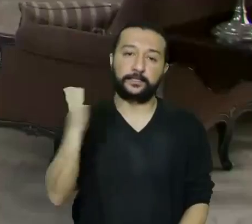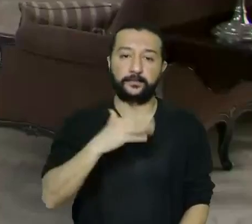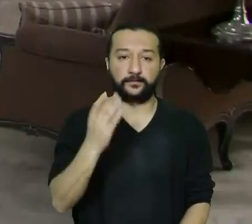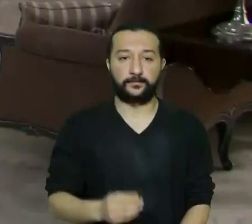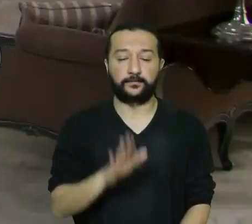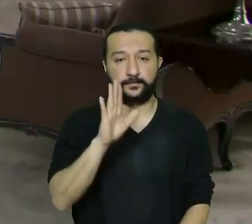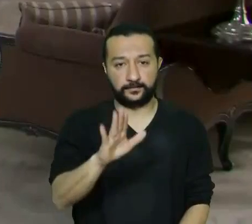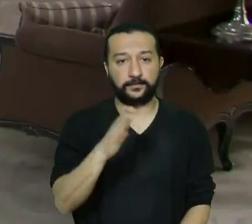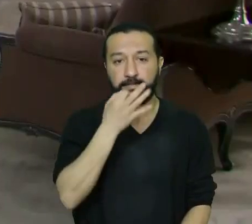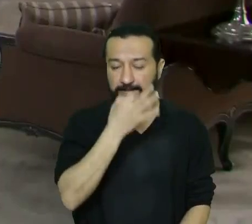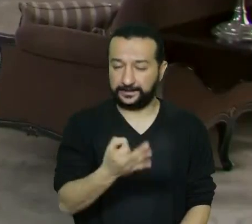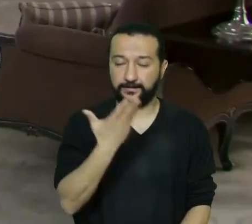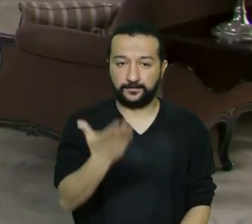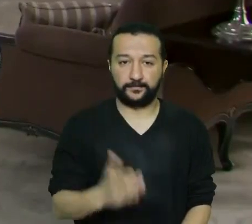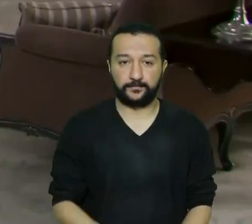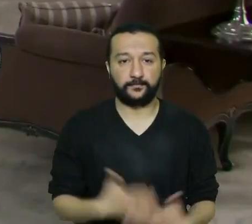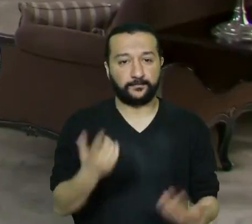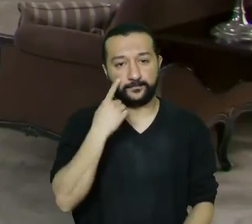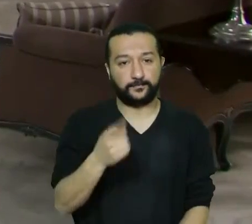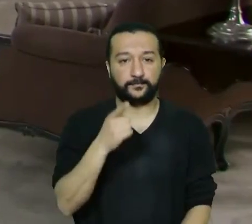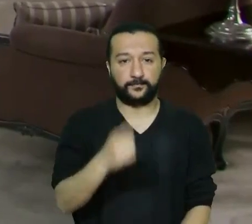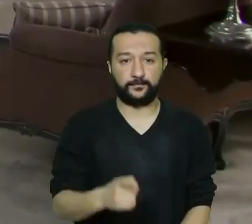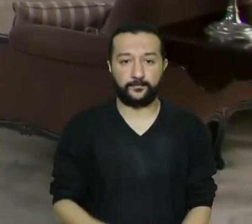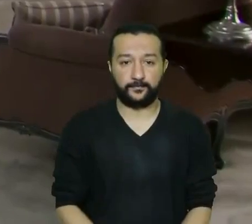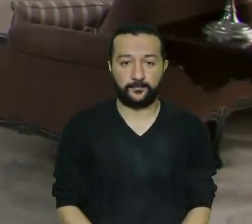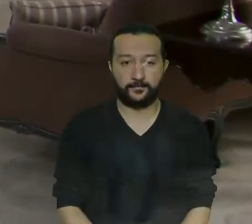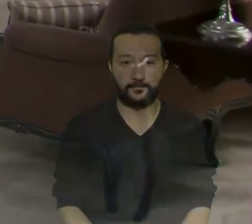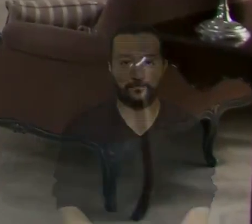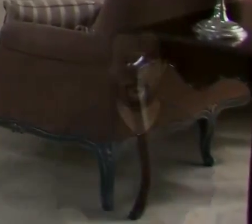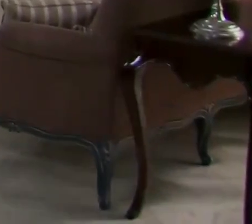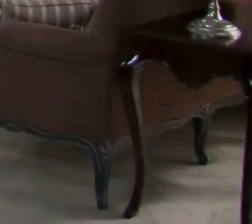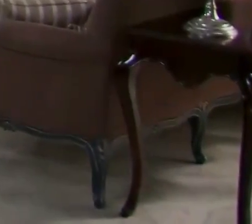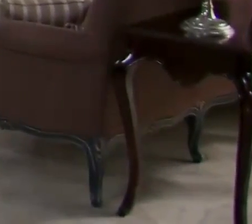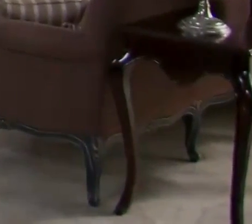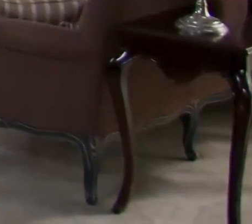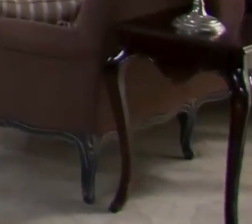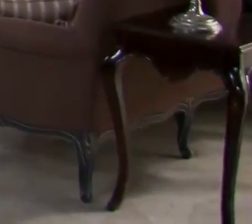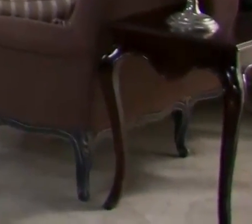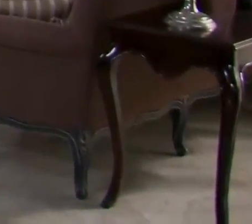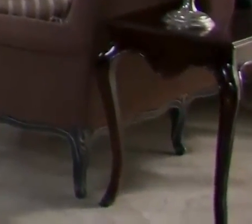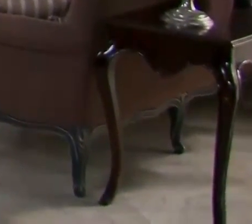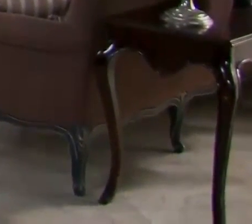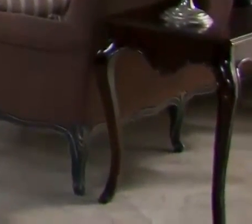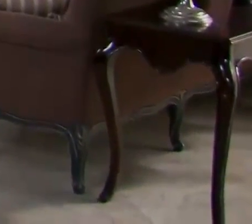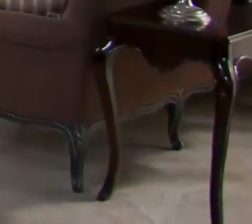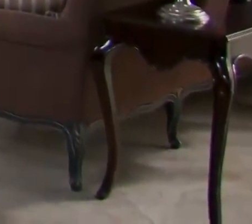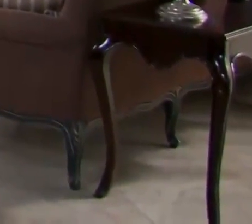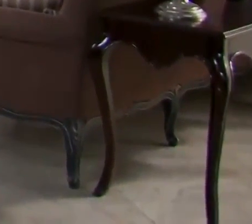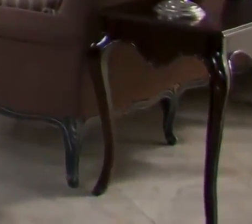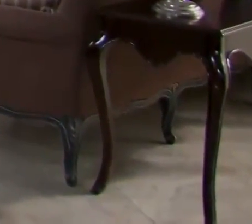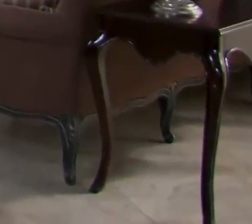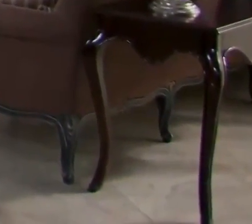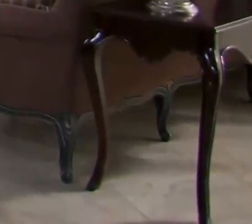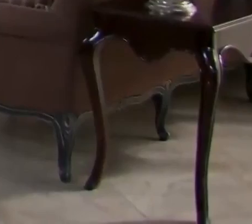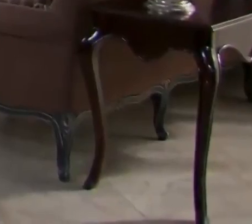madem. Yüksek izninizle. Hadi bakalım. Şükrü ellerini yumruk yapmış, kolları iki yanda sallanır halde başı önde